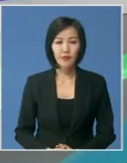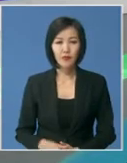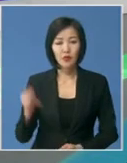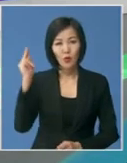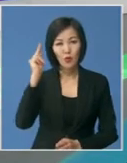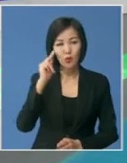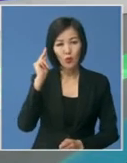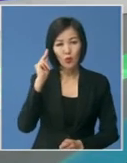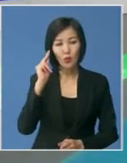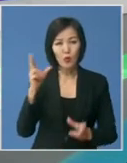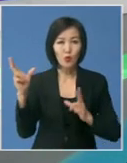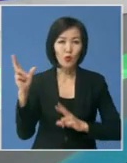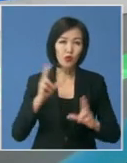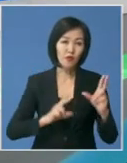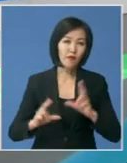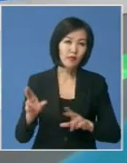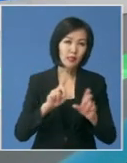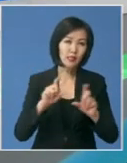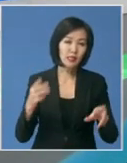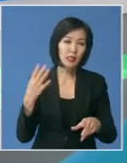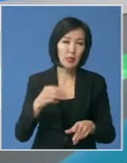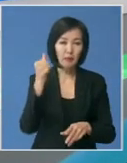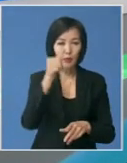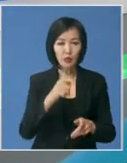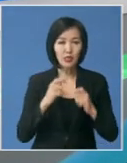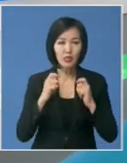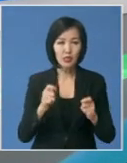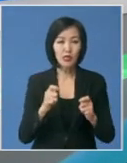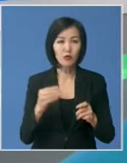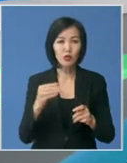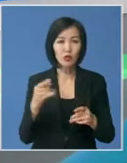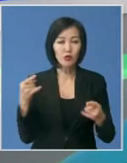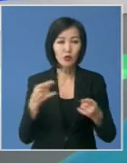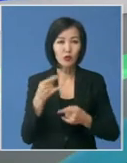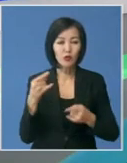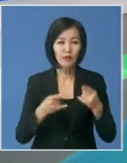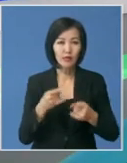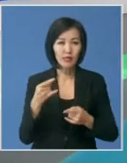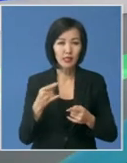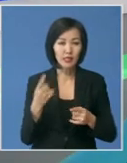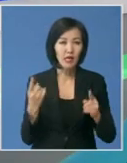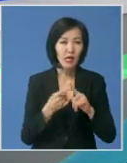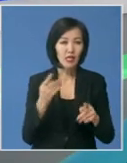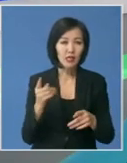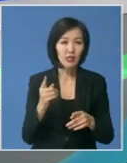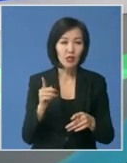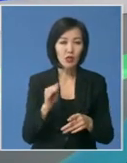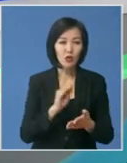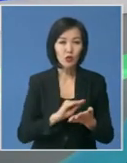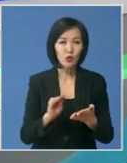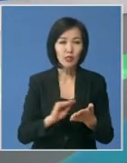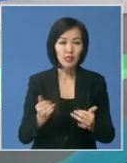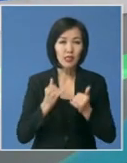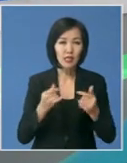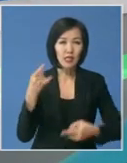Оқу орнының 45 жылдығына тарту. Ілияс Жансүгіров атындағы Жетісу мемлекеттік университетінде алғаш рет жас журналистерге арналған телестудия ашылды.